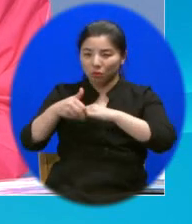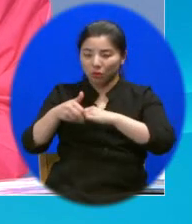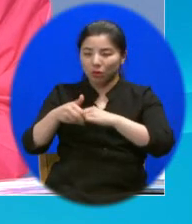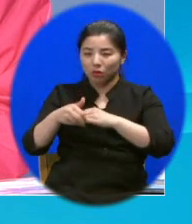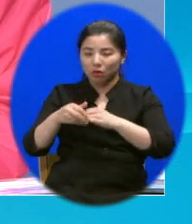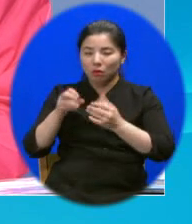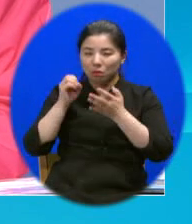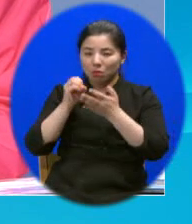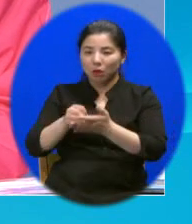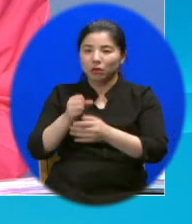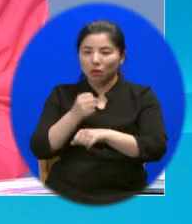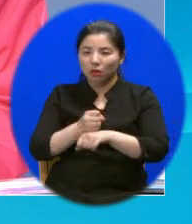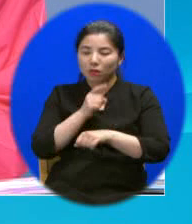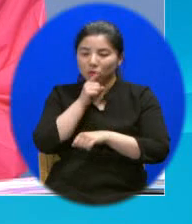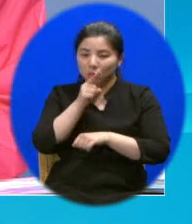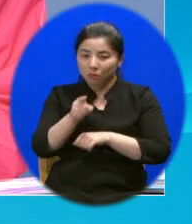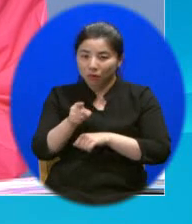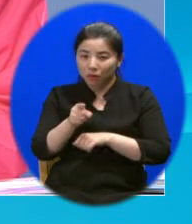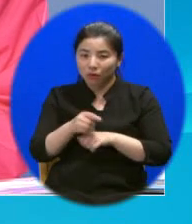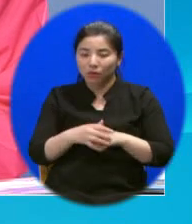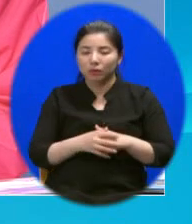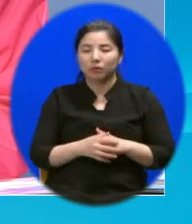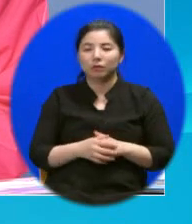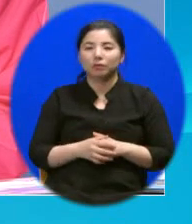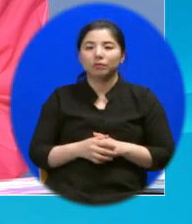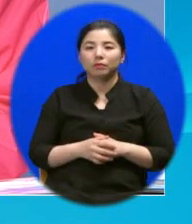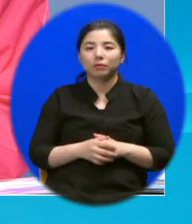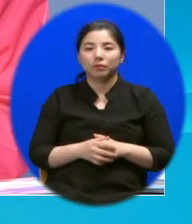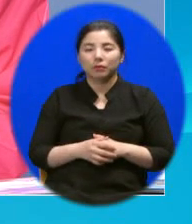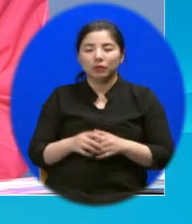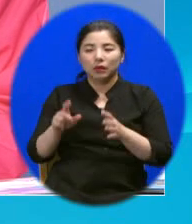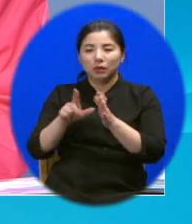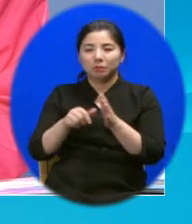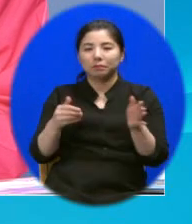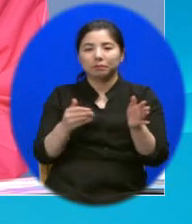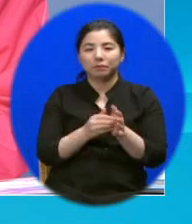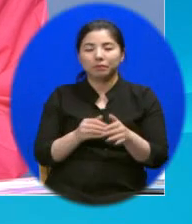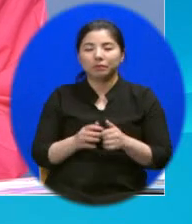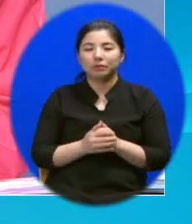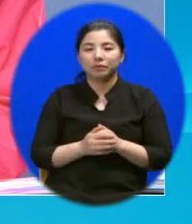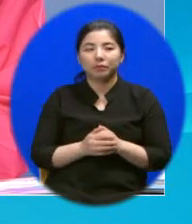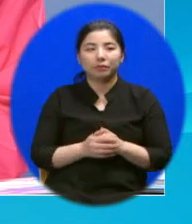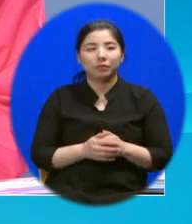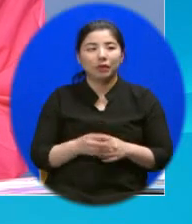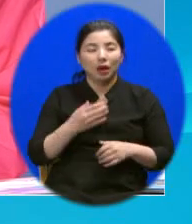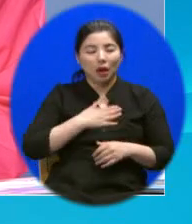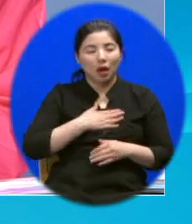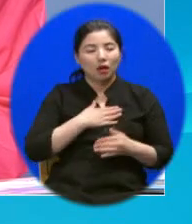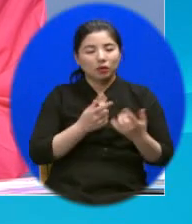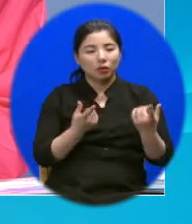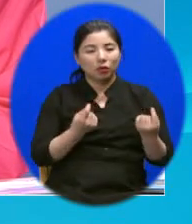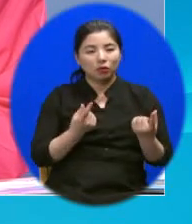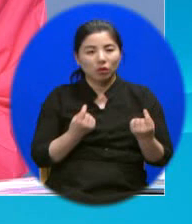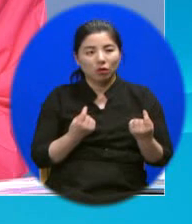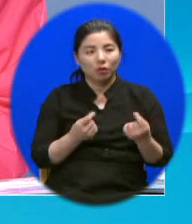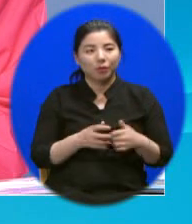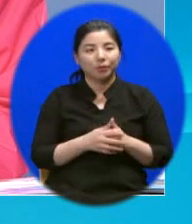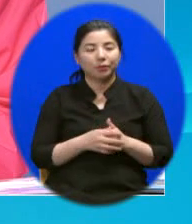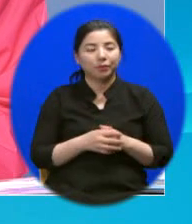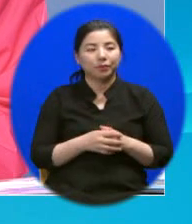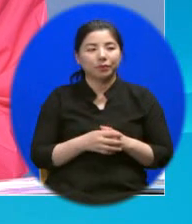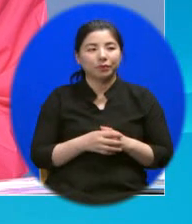다녀 하도록 노력하겠다 이런 맛을 가죠 내 질문 시간이 다 되었습니다 이에 아시다시피 아